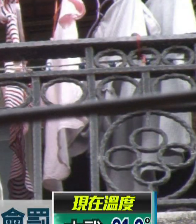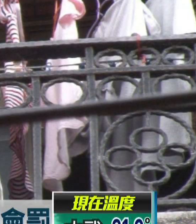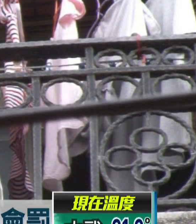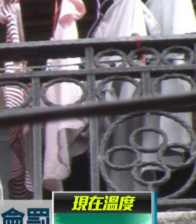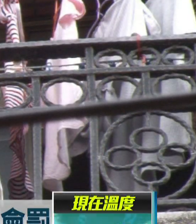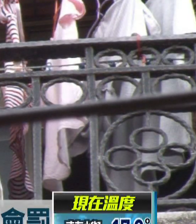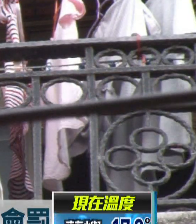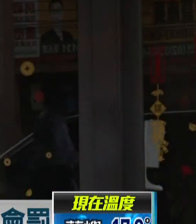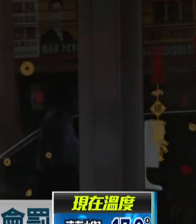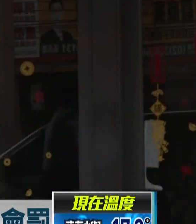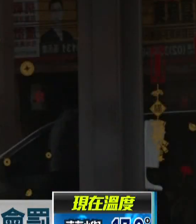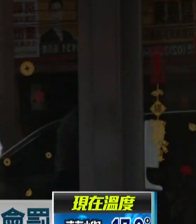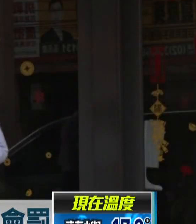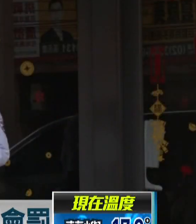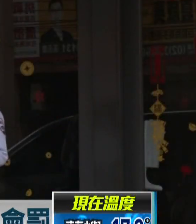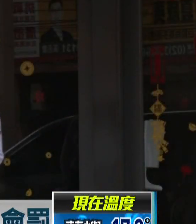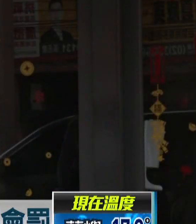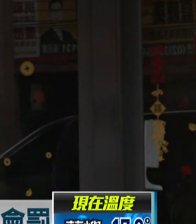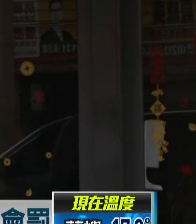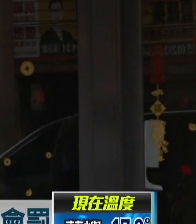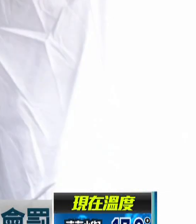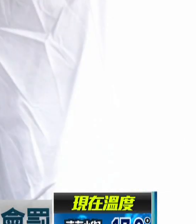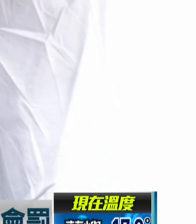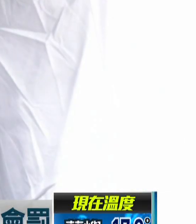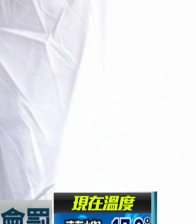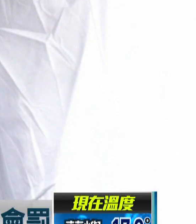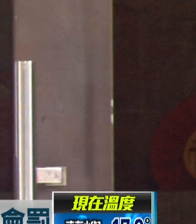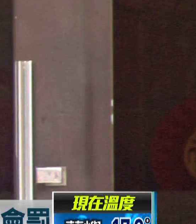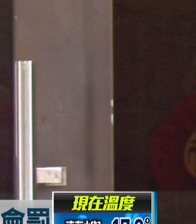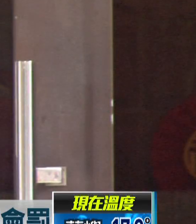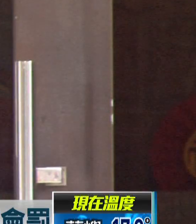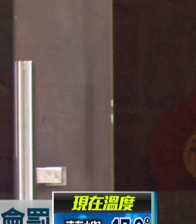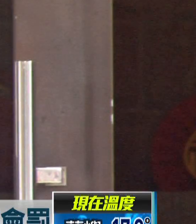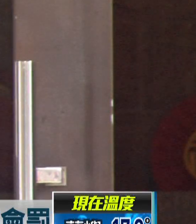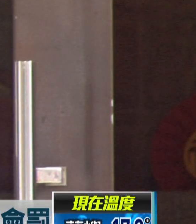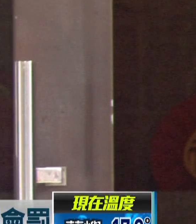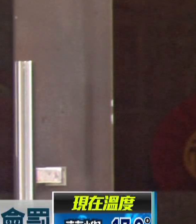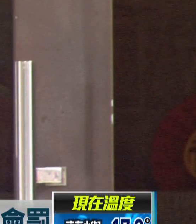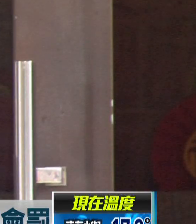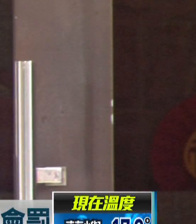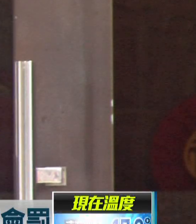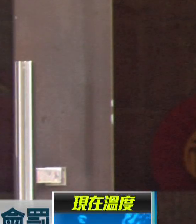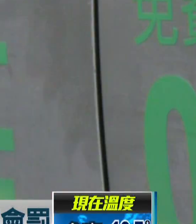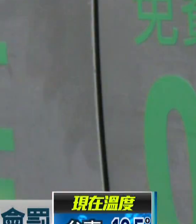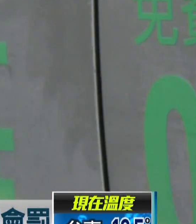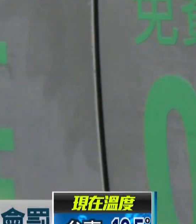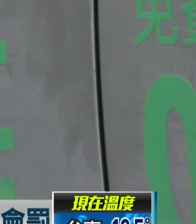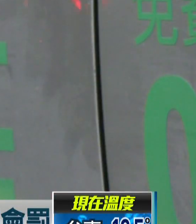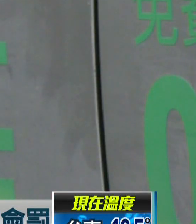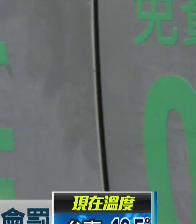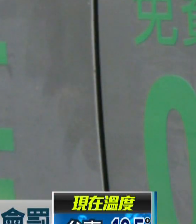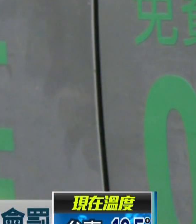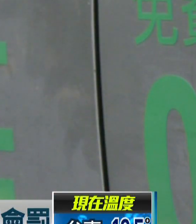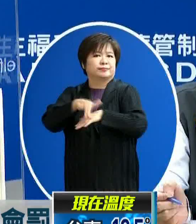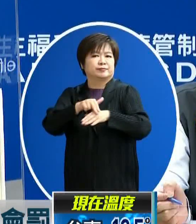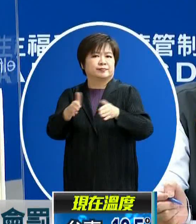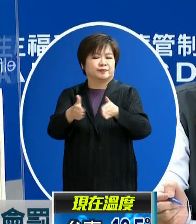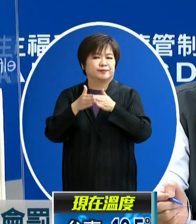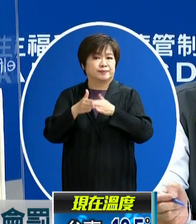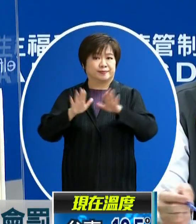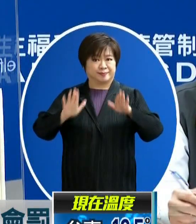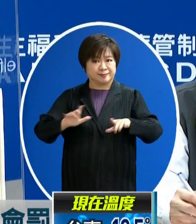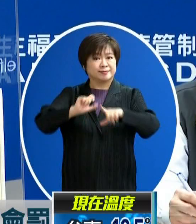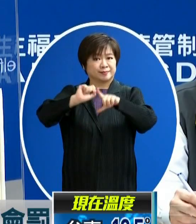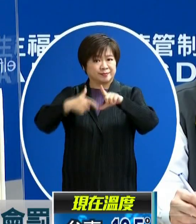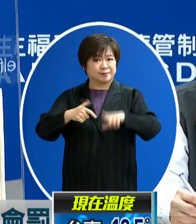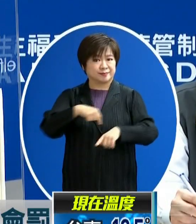聚新增20例，中和社区多出14例，主要从筛检站发现群聚似乎有降低趋势。 企业里